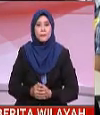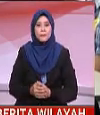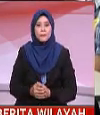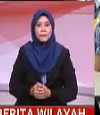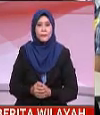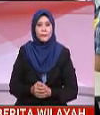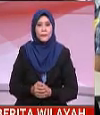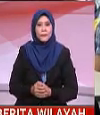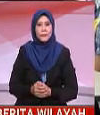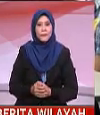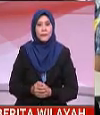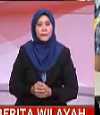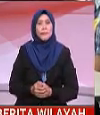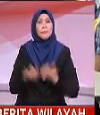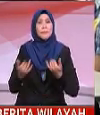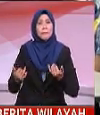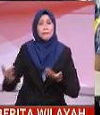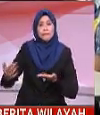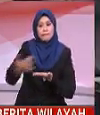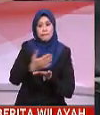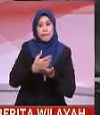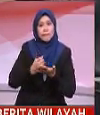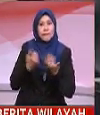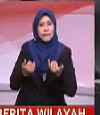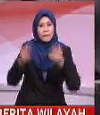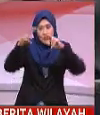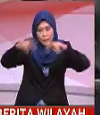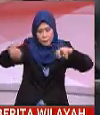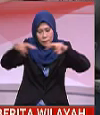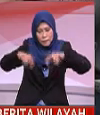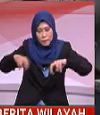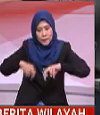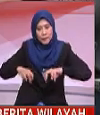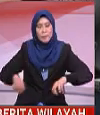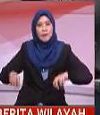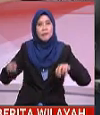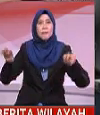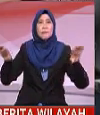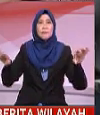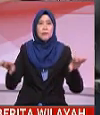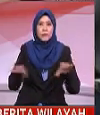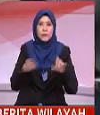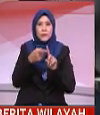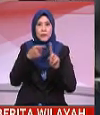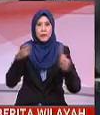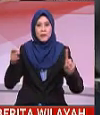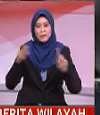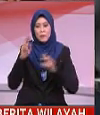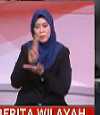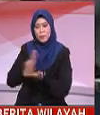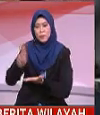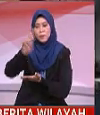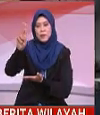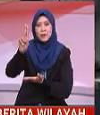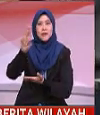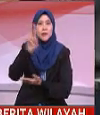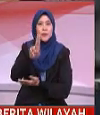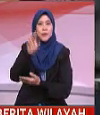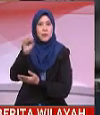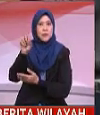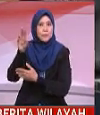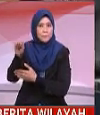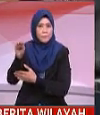Maka dapatan-dapatan daripada kajian yang dibuat oleh pihak Universiti Sains Malaysia